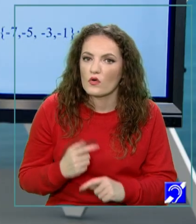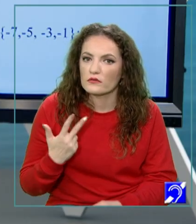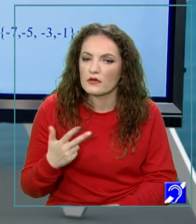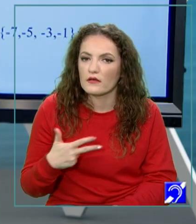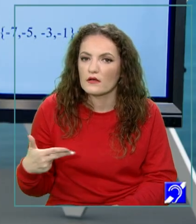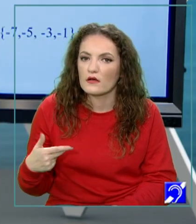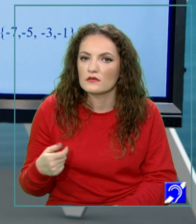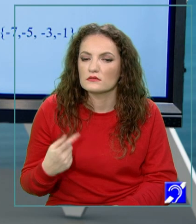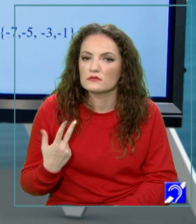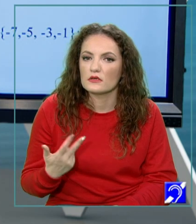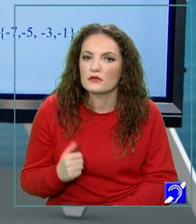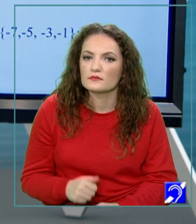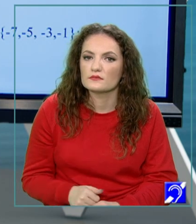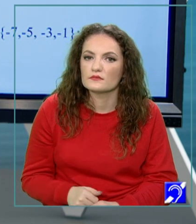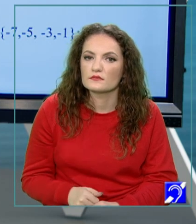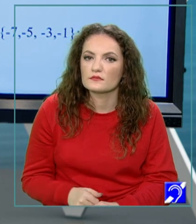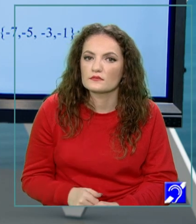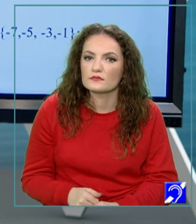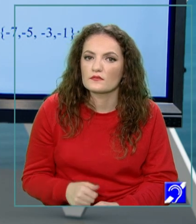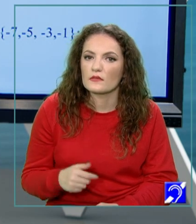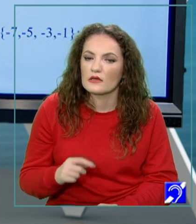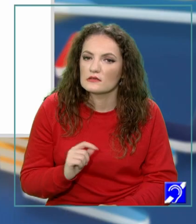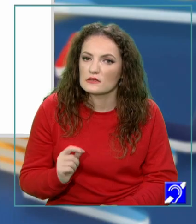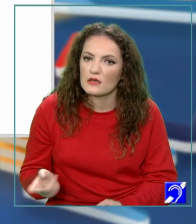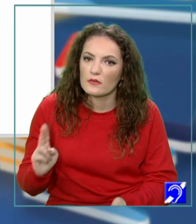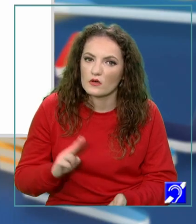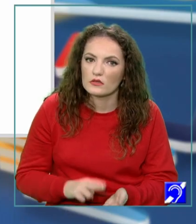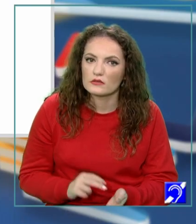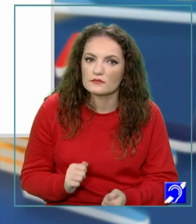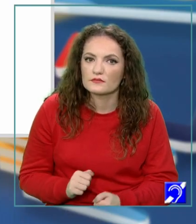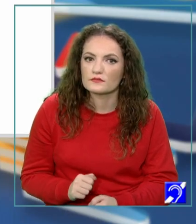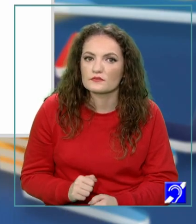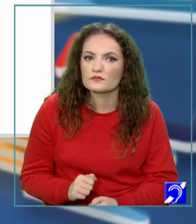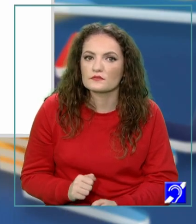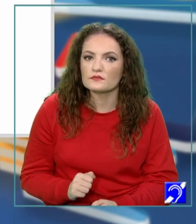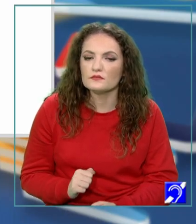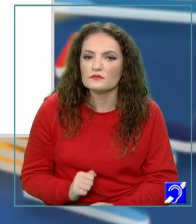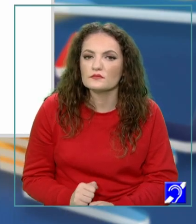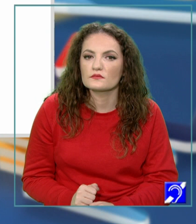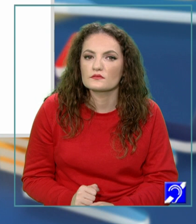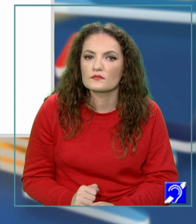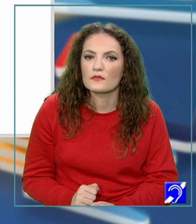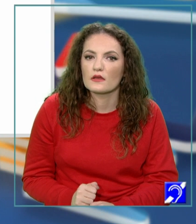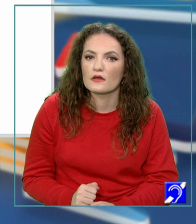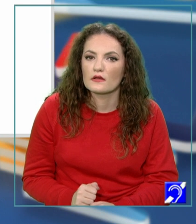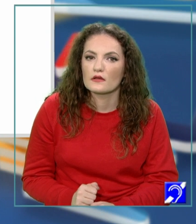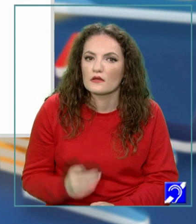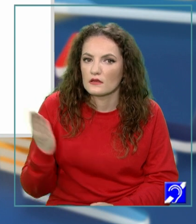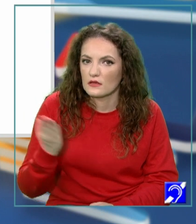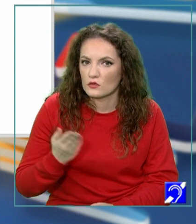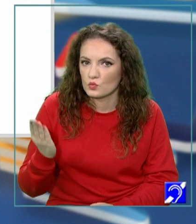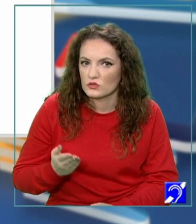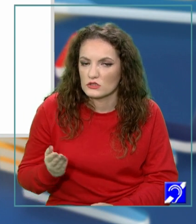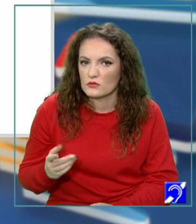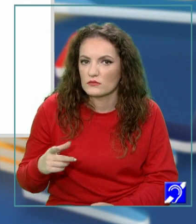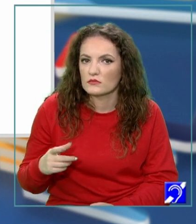minus 17 minus 2x pătrat minus x plus 6x plus 3 supra x minus 3 pe lângă x minus 7. Reduc termenii